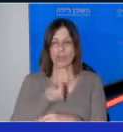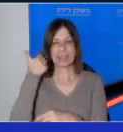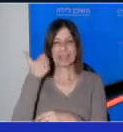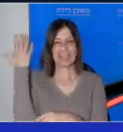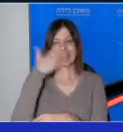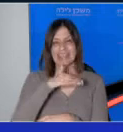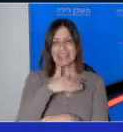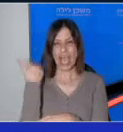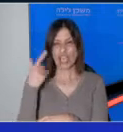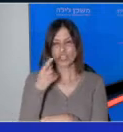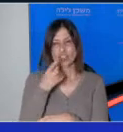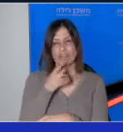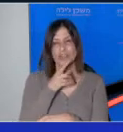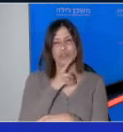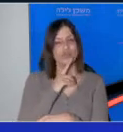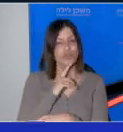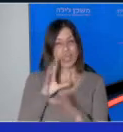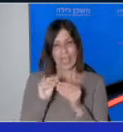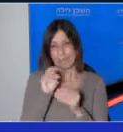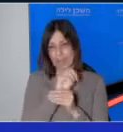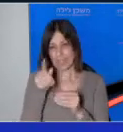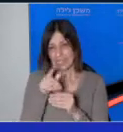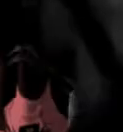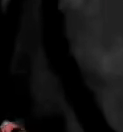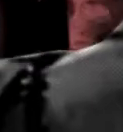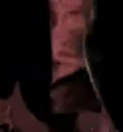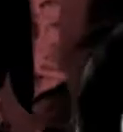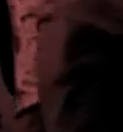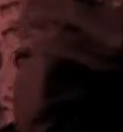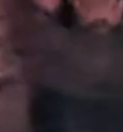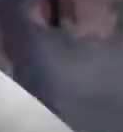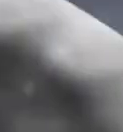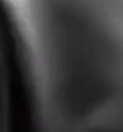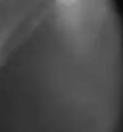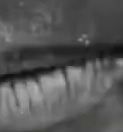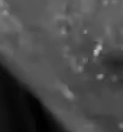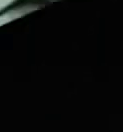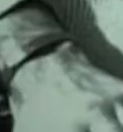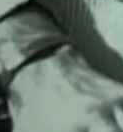בסוריה. מיד, עם הנושא הזה, לפני זה מעברון.